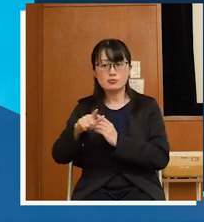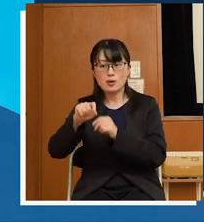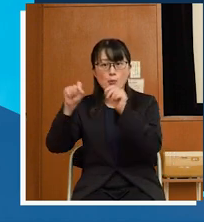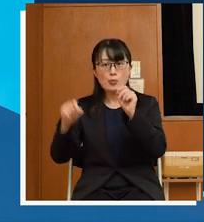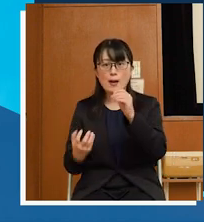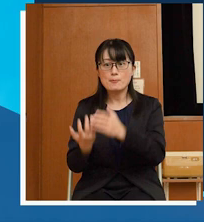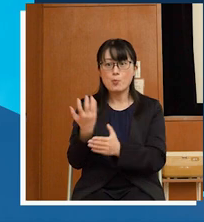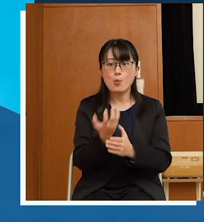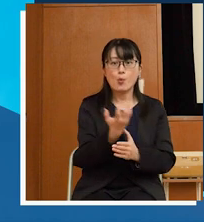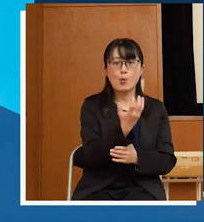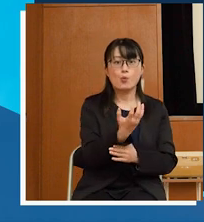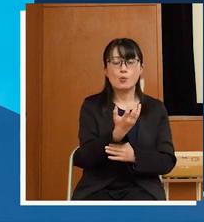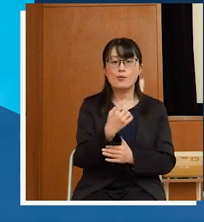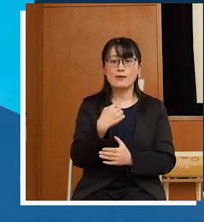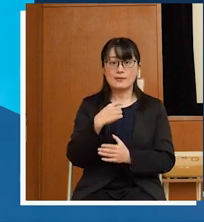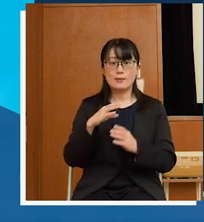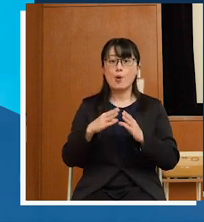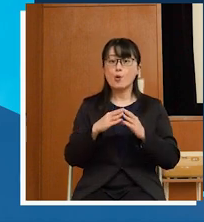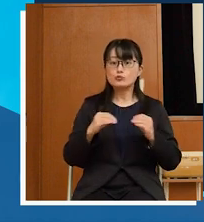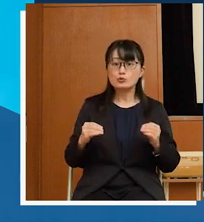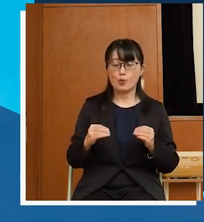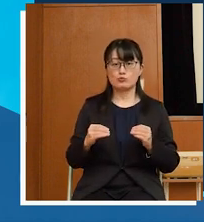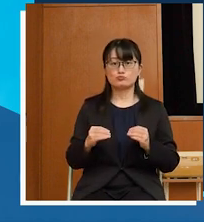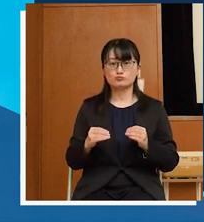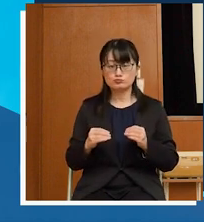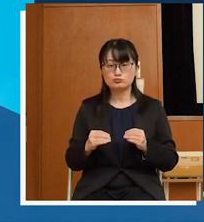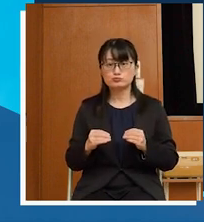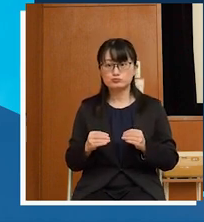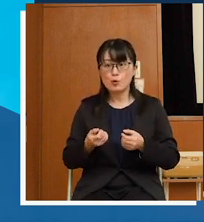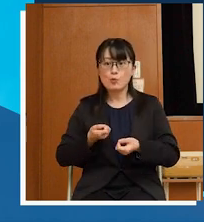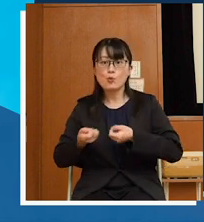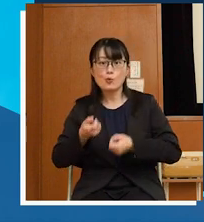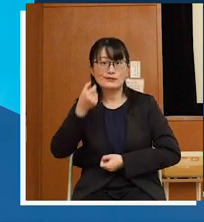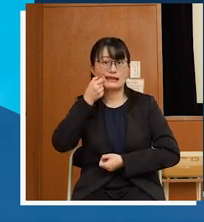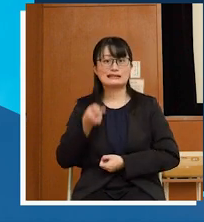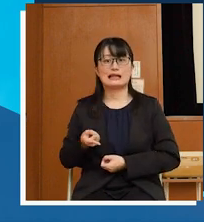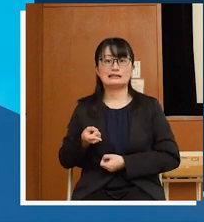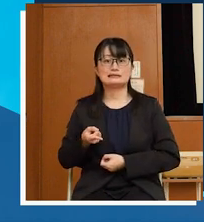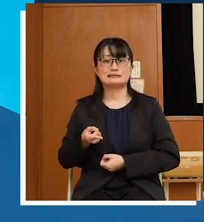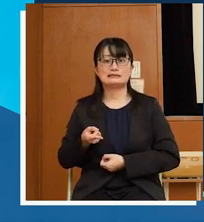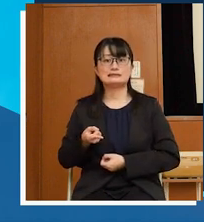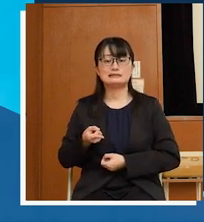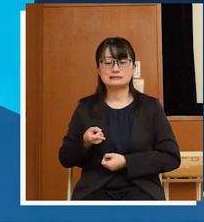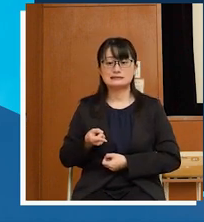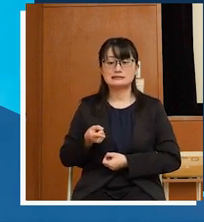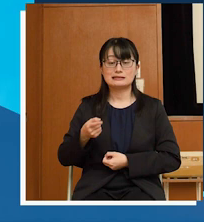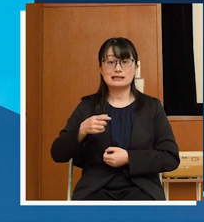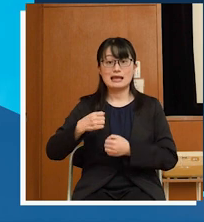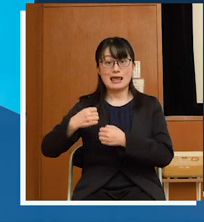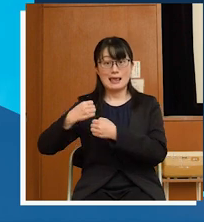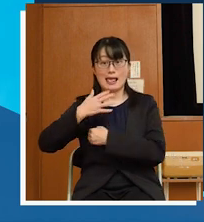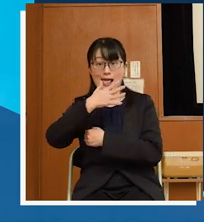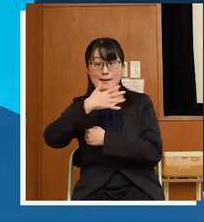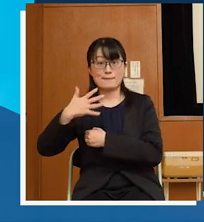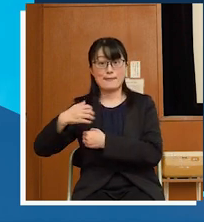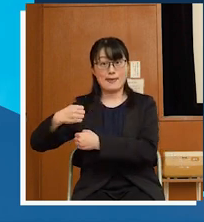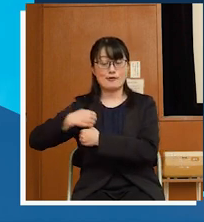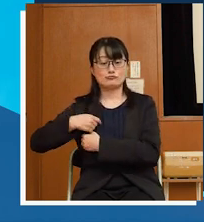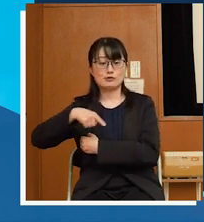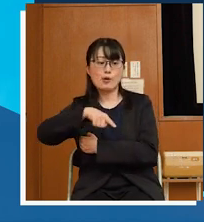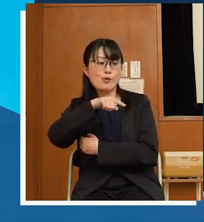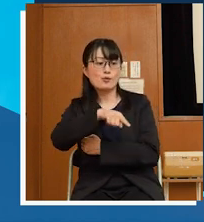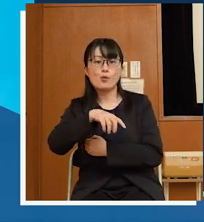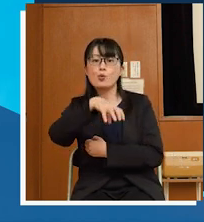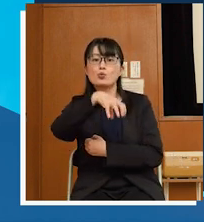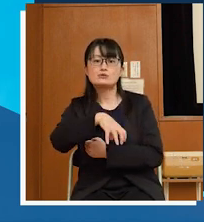適用できませんですから米軍がこの空を使いたいと言えば事前にその情報